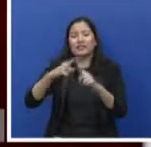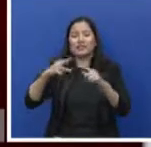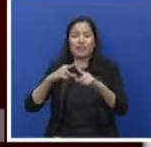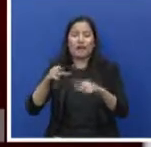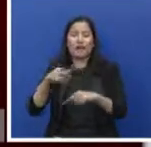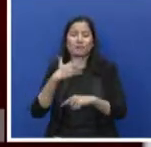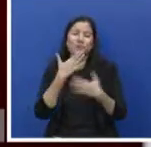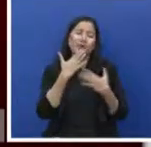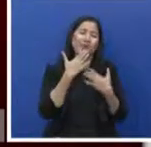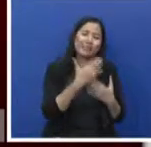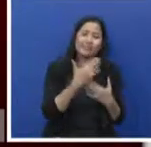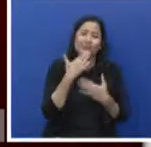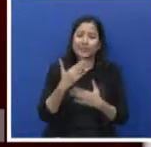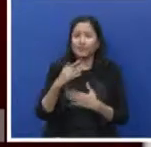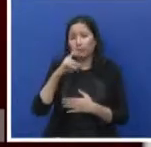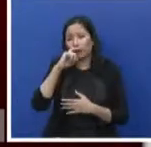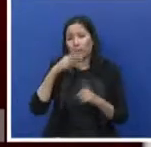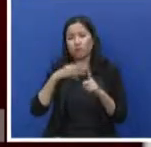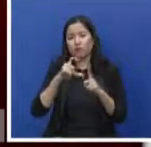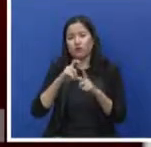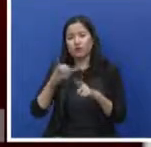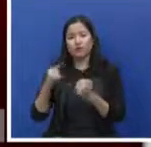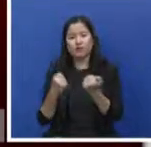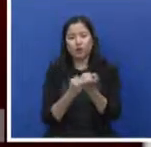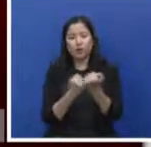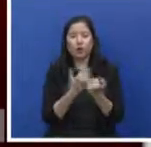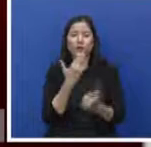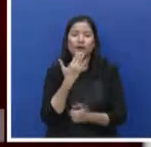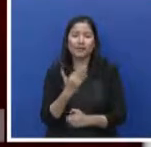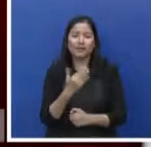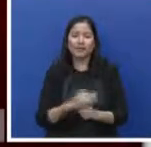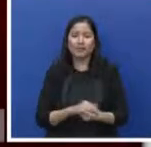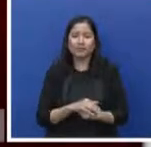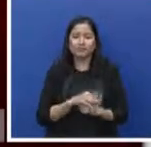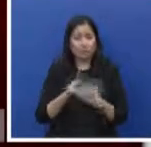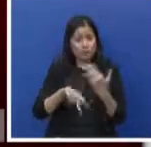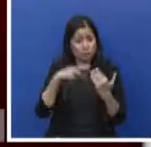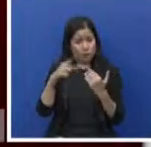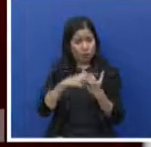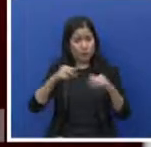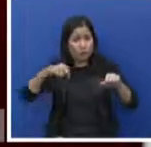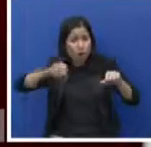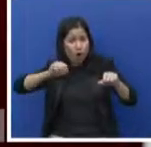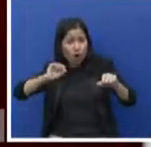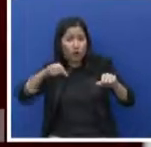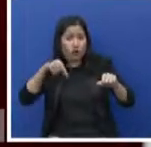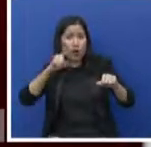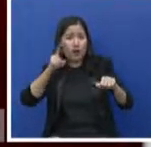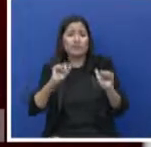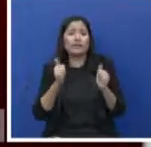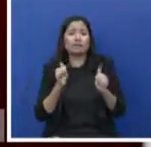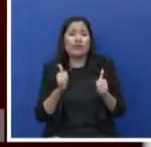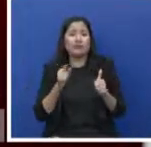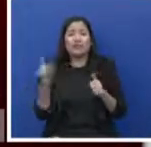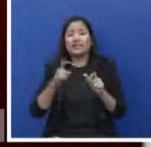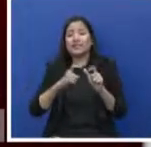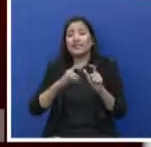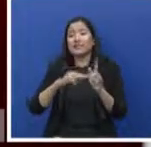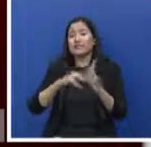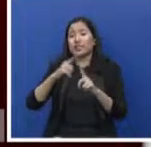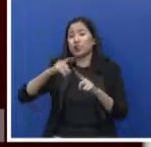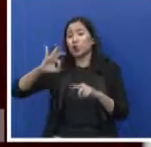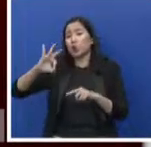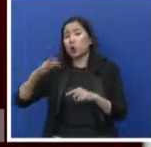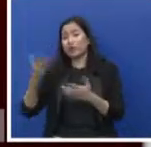banyak Pak Budi untuk supportnya. Oke, program Roda 2 ini nanti juga akan disiapkan ya. Kalau dari Mbak Sinto, silakan Mbak